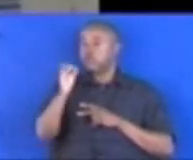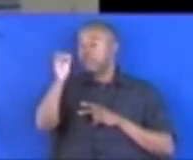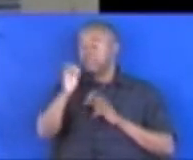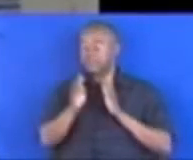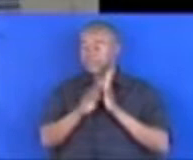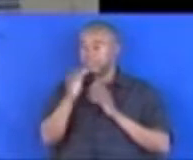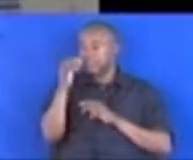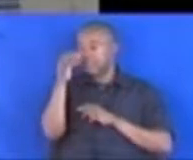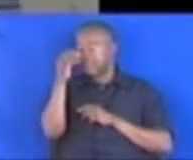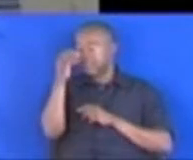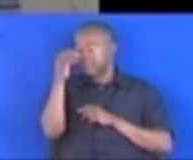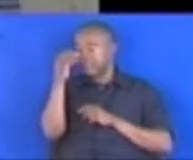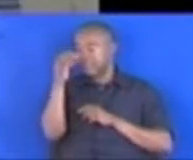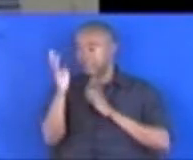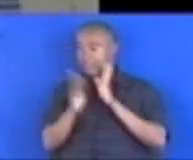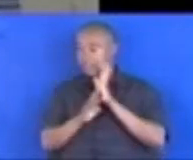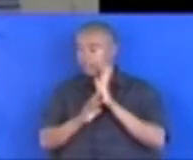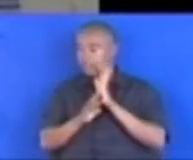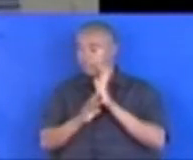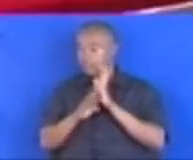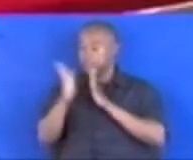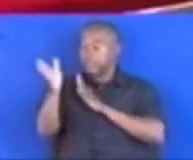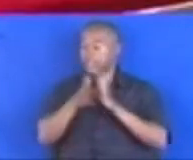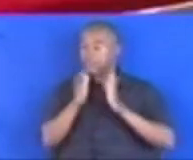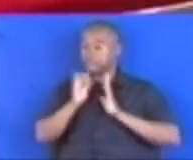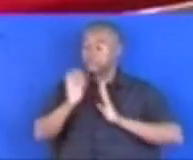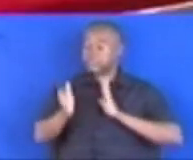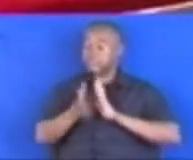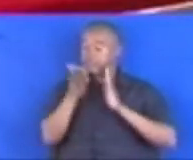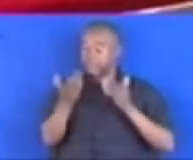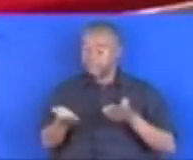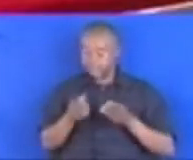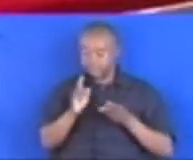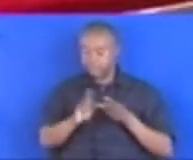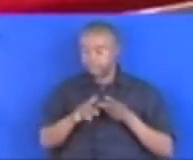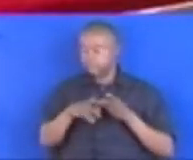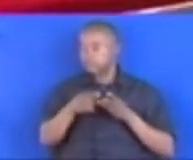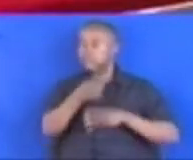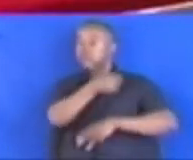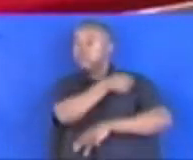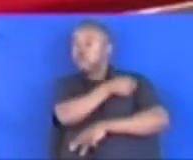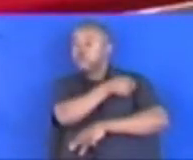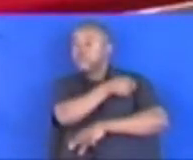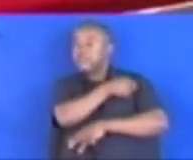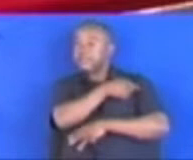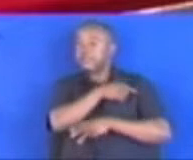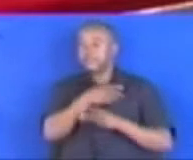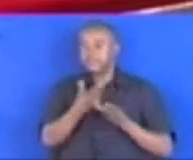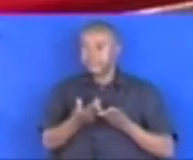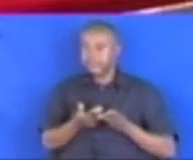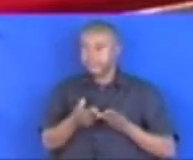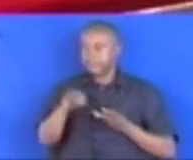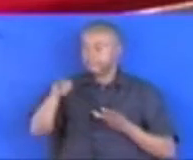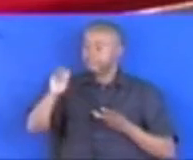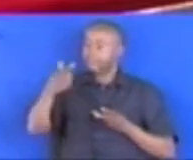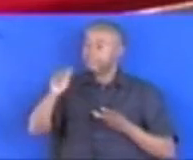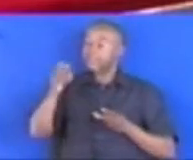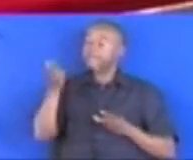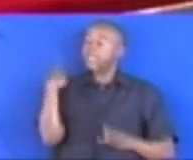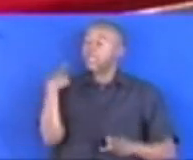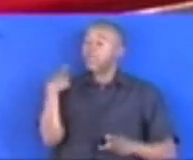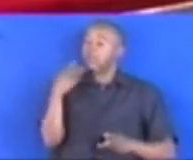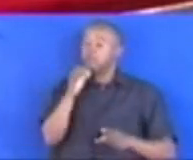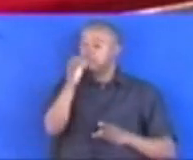98%, na maandalizi ya kuanza huduma yameanza. Hospitali ya kanda ya Nyanda Juu Kusini jengo la Meta